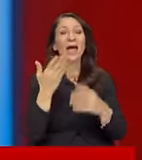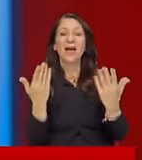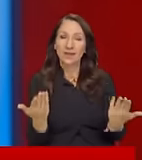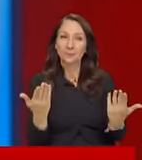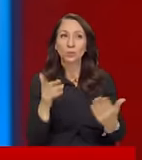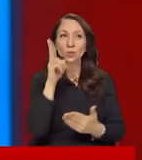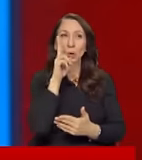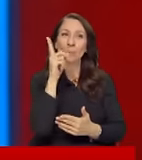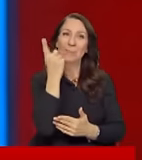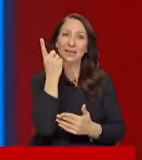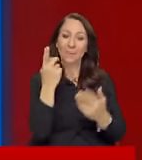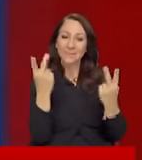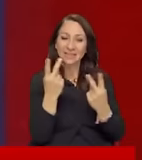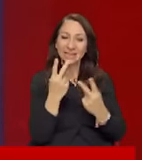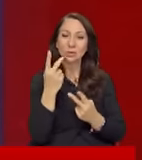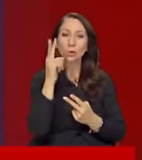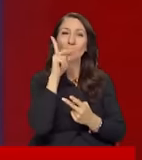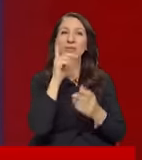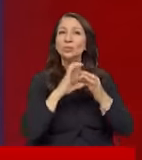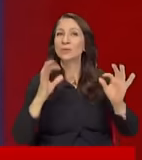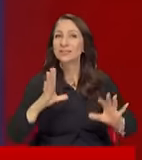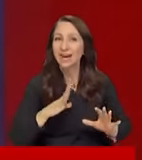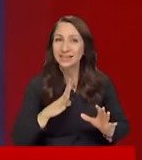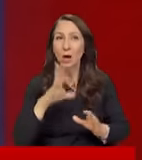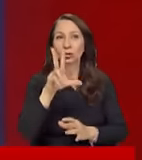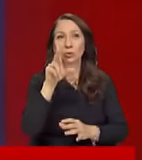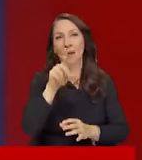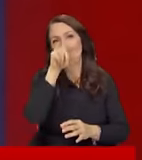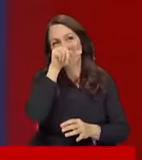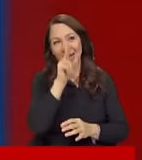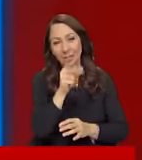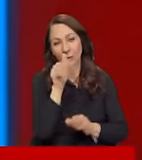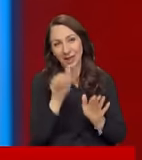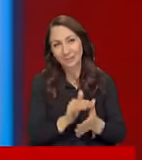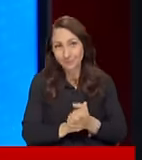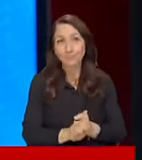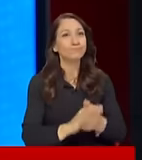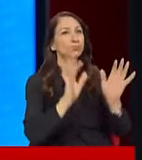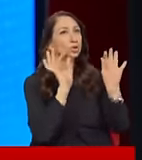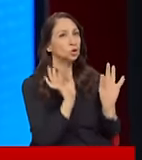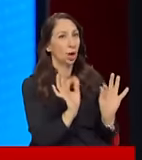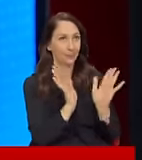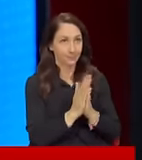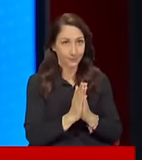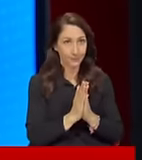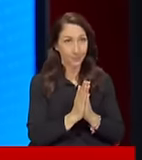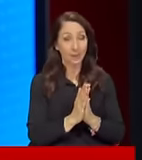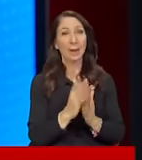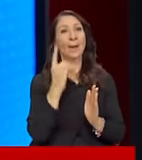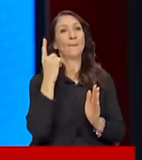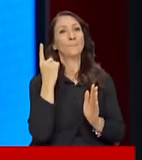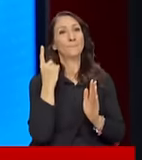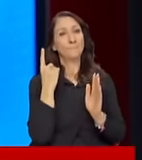efendim son bir mesaj, son bir sözünüz varsa 31 Mart'ta da 2 gün kaldı. Şöyle bir